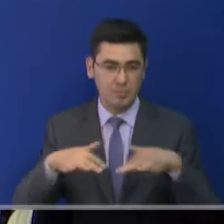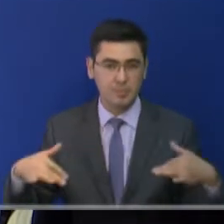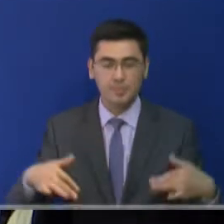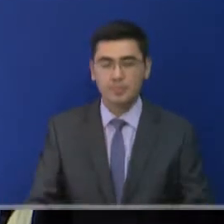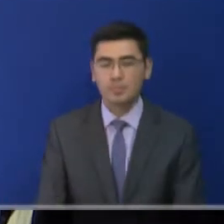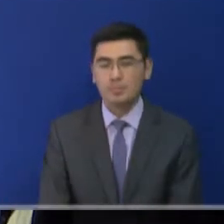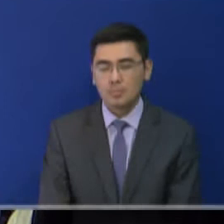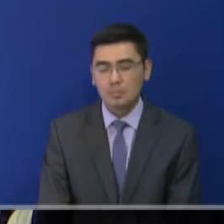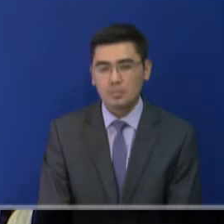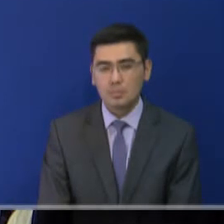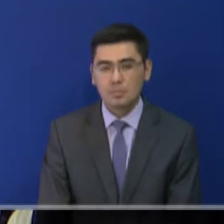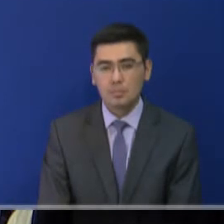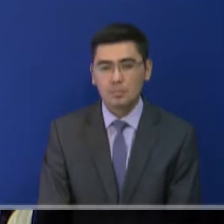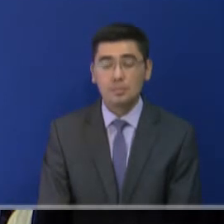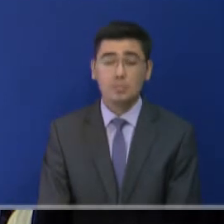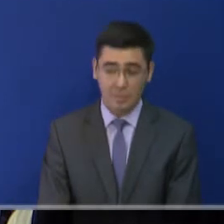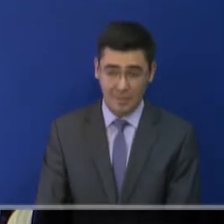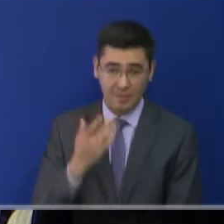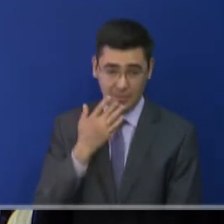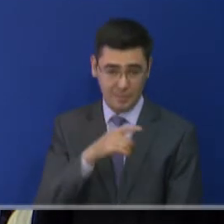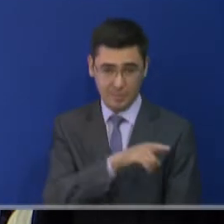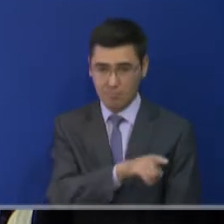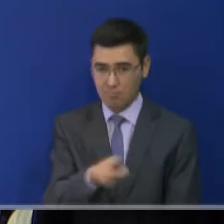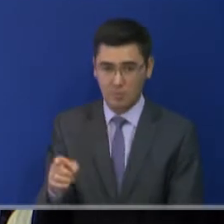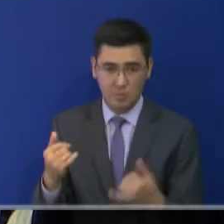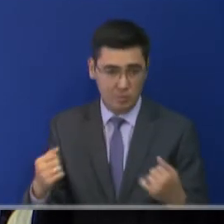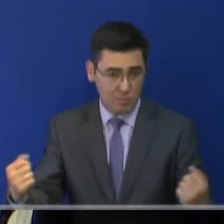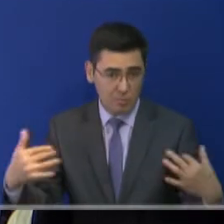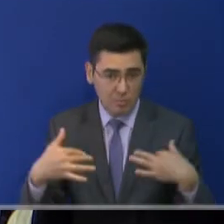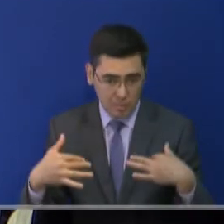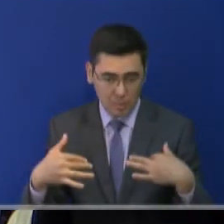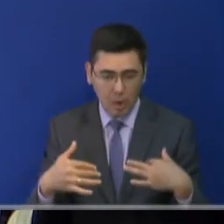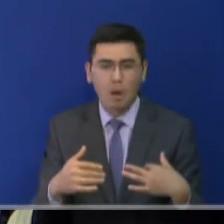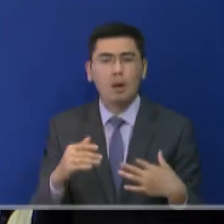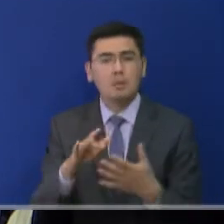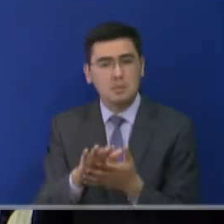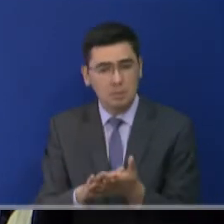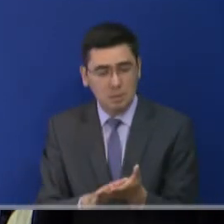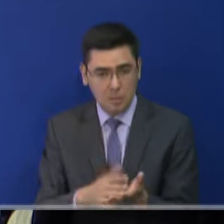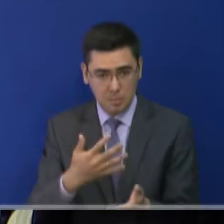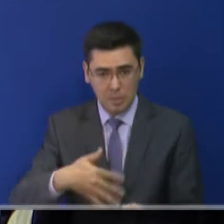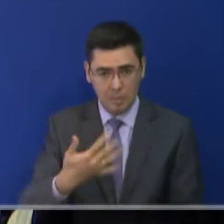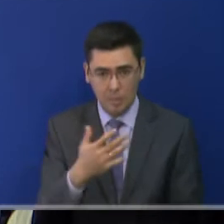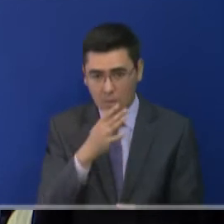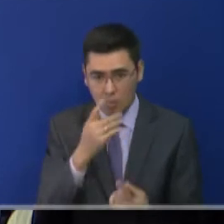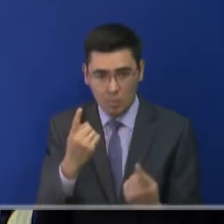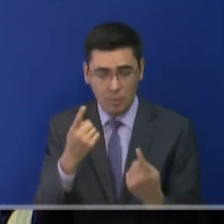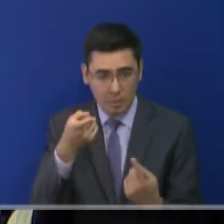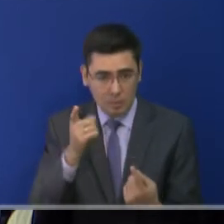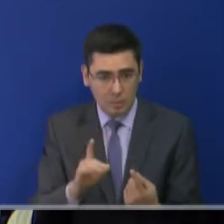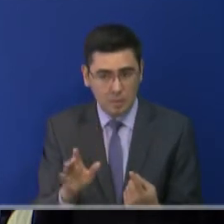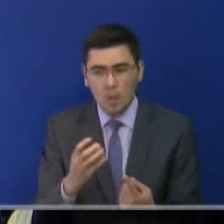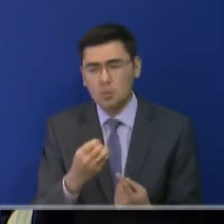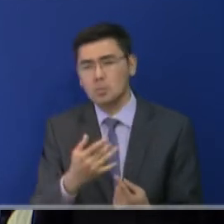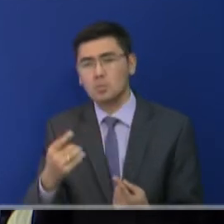жылдық мерейтойын, ғасыр тойын кең көлемде ұлан асыр той қып жасап өткізуге нәсіп айласын. Оның бел